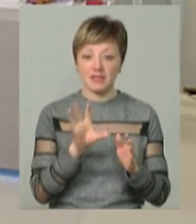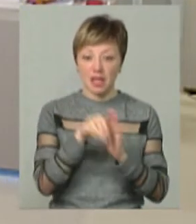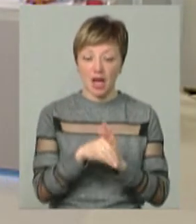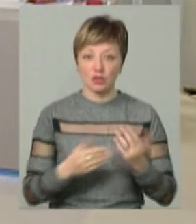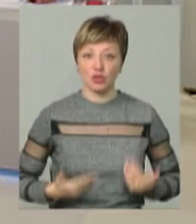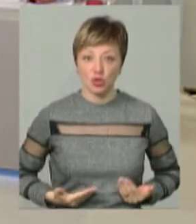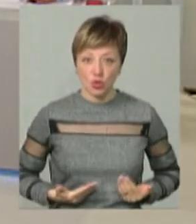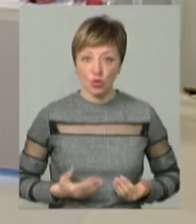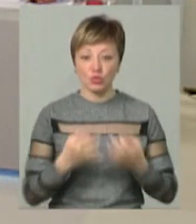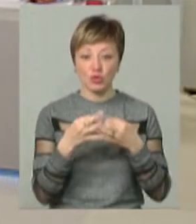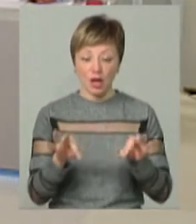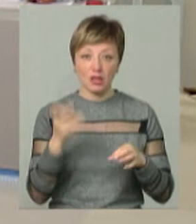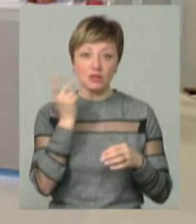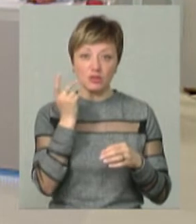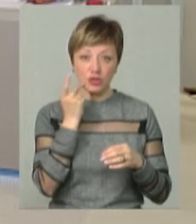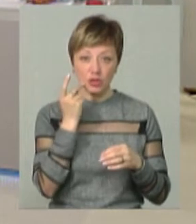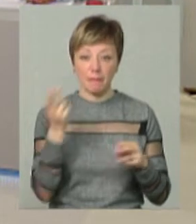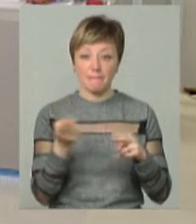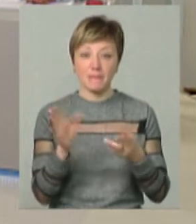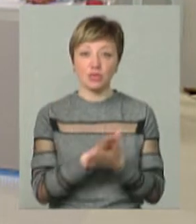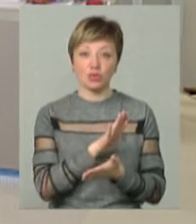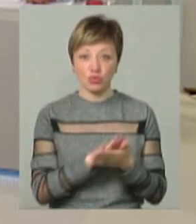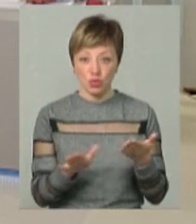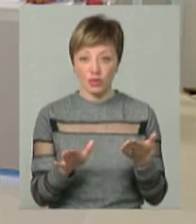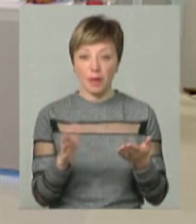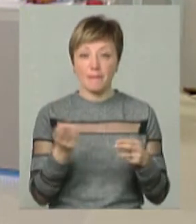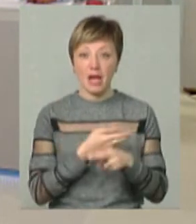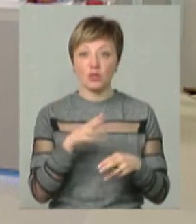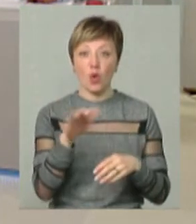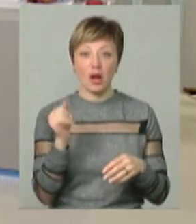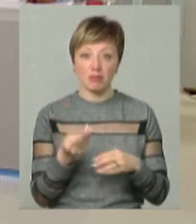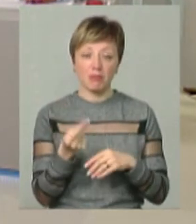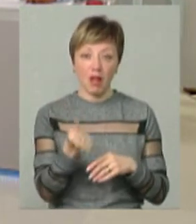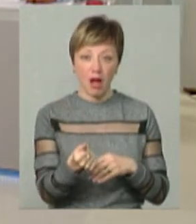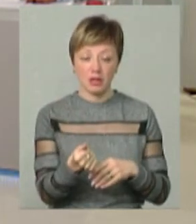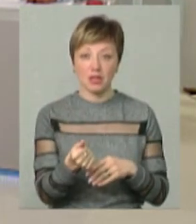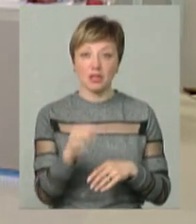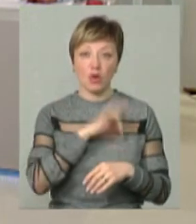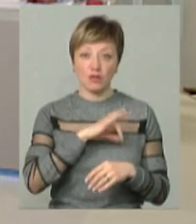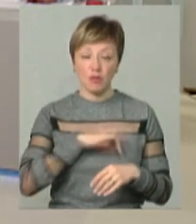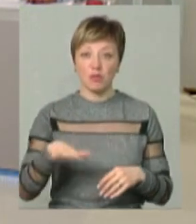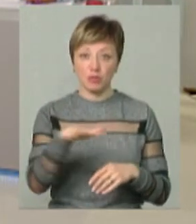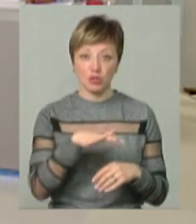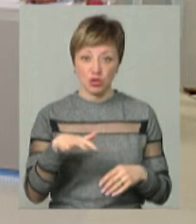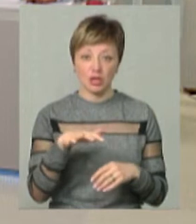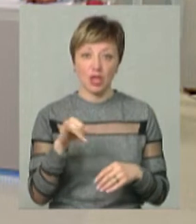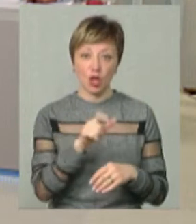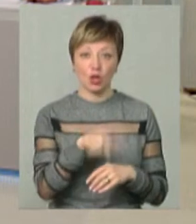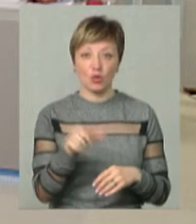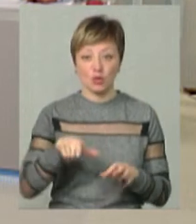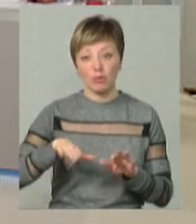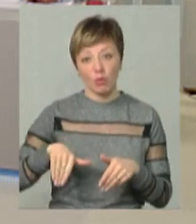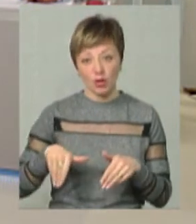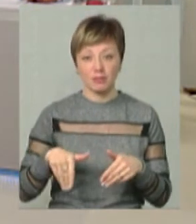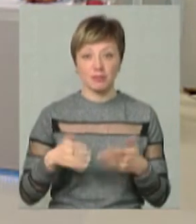житло, люди їх пускали, зазвичай бувало таке, що і безкоштовно, тобто без орендної плати за користування приміщеннями. І люди